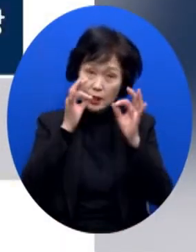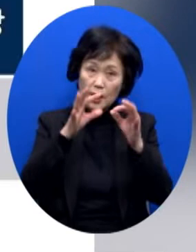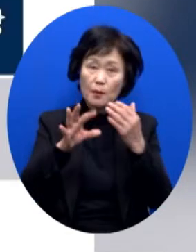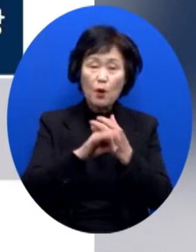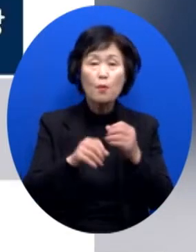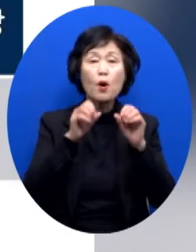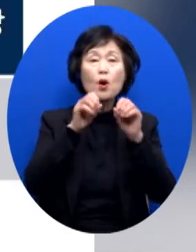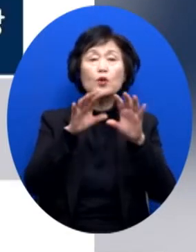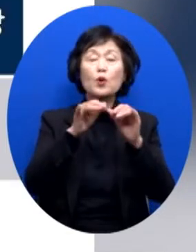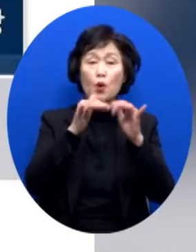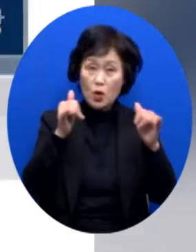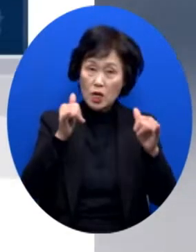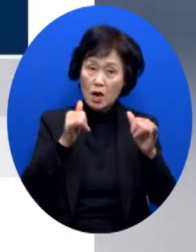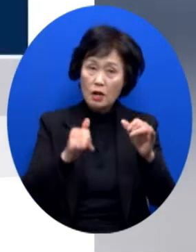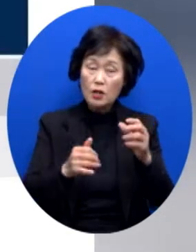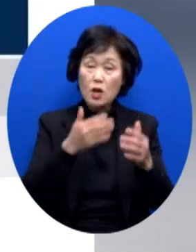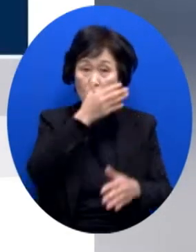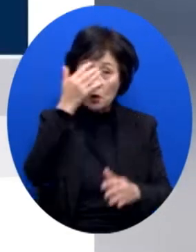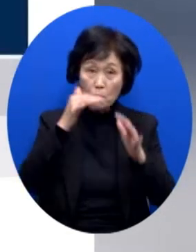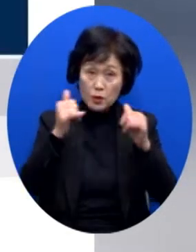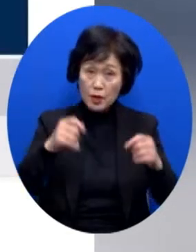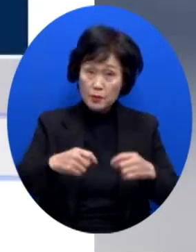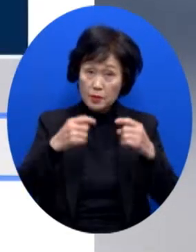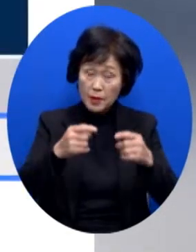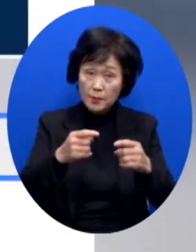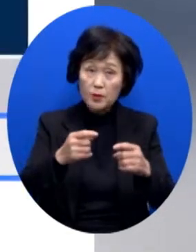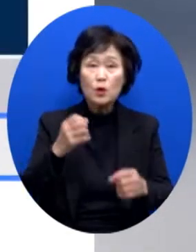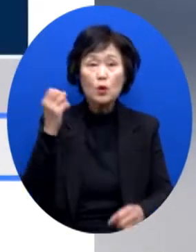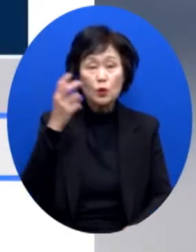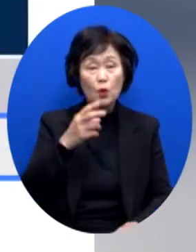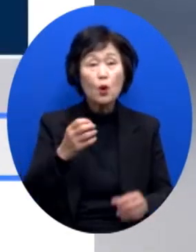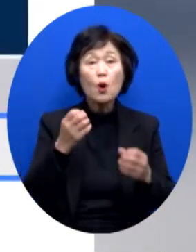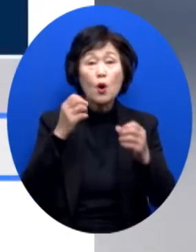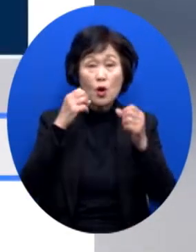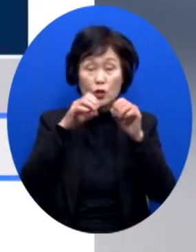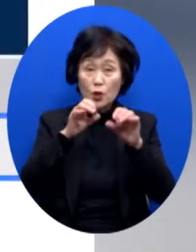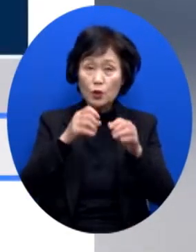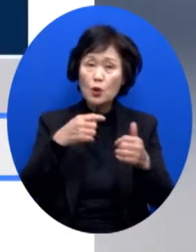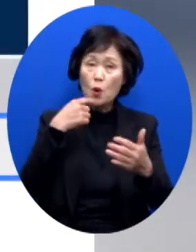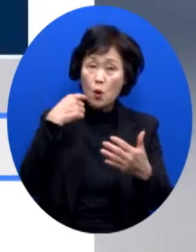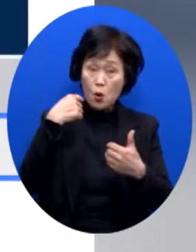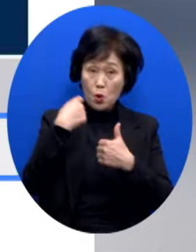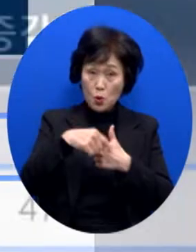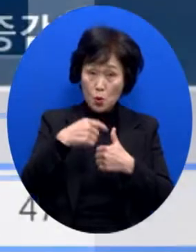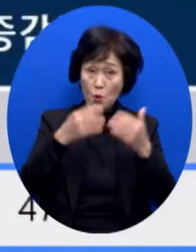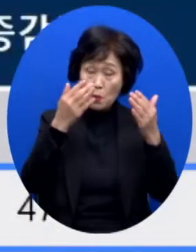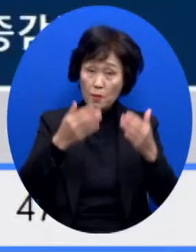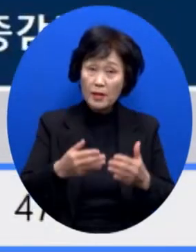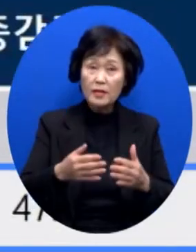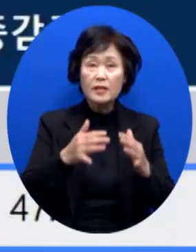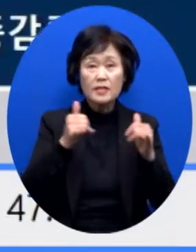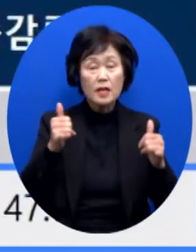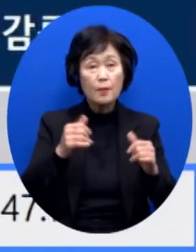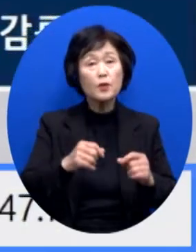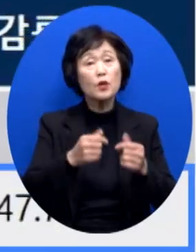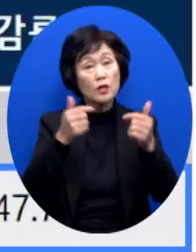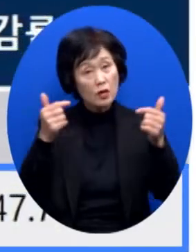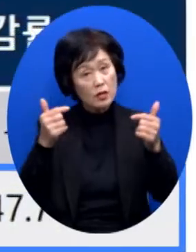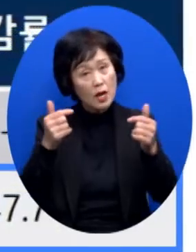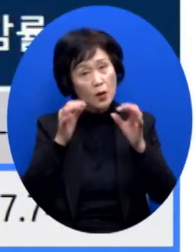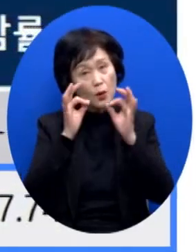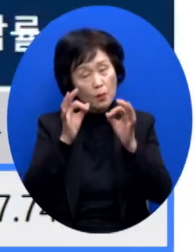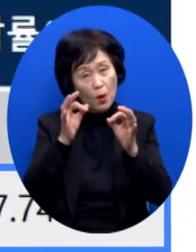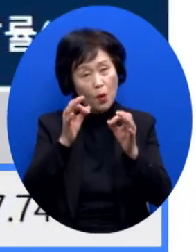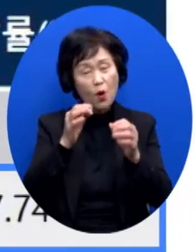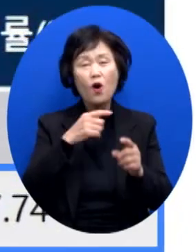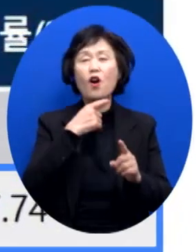로 상향 3 를 나타낸 정 청년단체 에서 이루어진 선교 교육 참가자 가 증가한 점을 언급하면서 이를 긍정적인 변화로